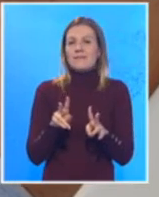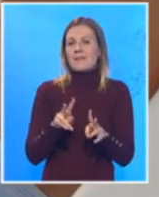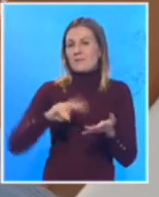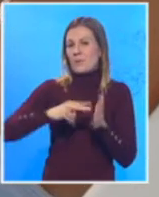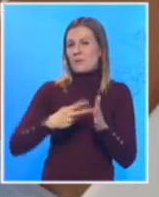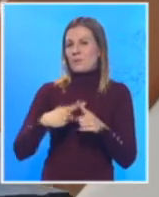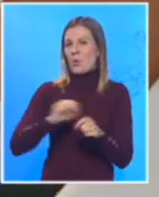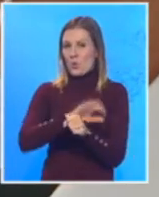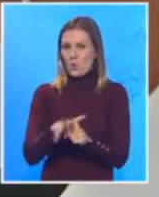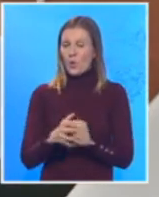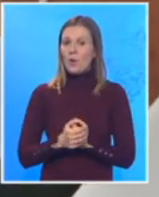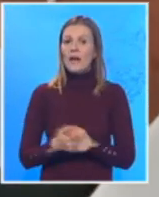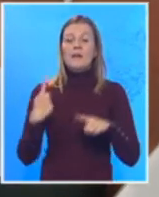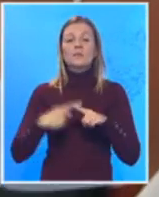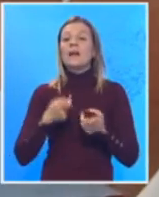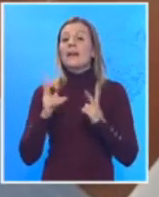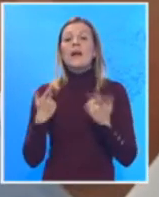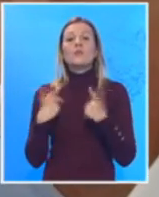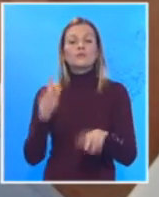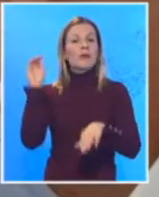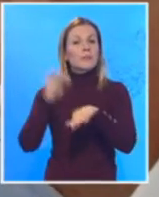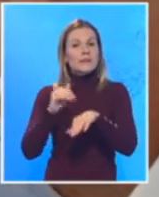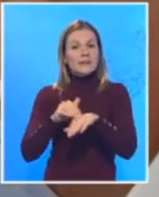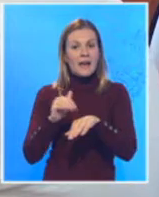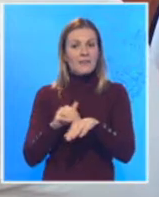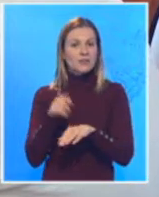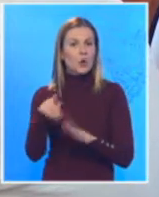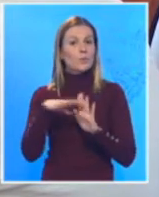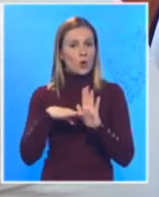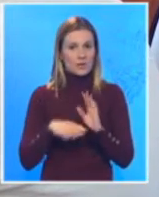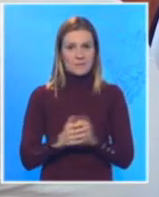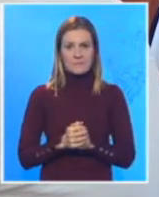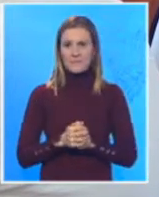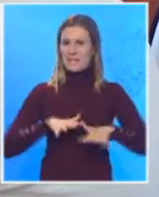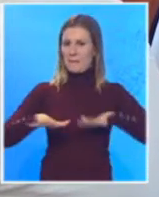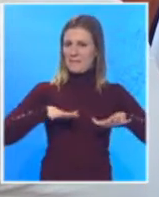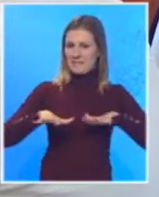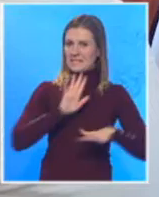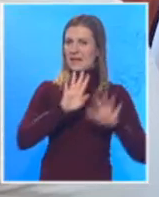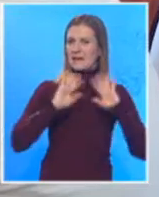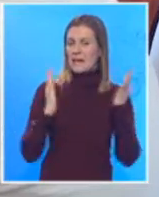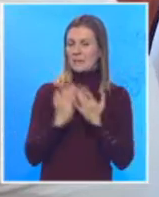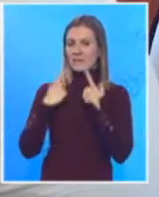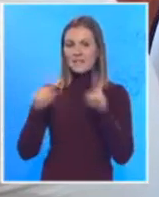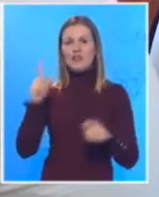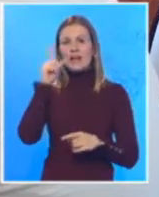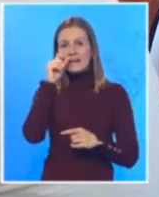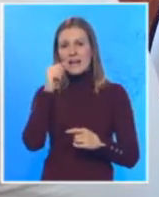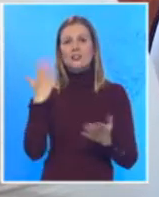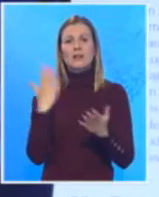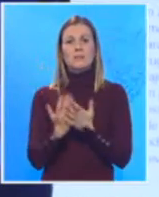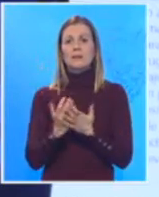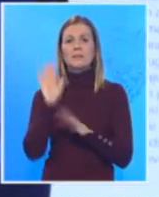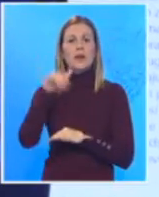COVID-19, kao i kako mogu da se prijave za program ekonomskih mera. Iz kabineta ministra navedeno je da su građani postavili nekoliko